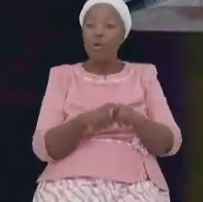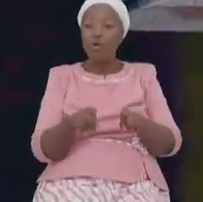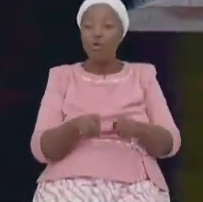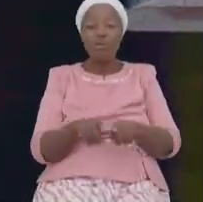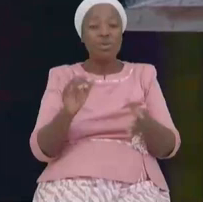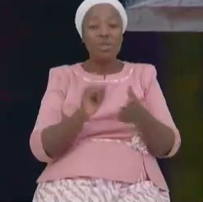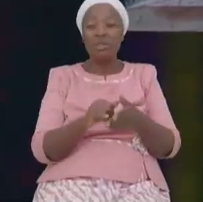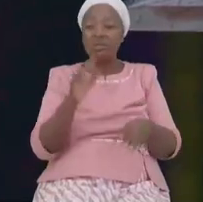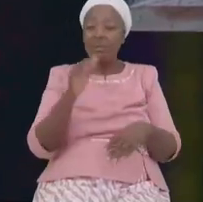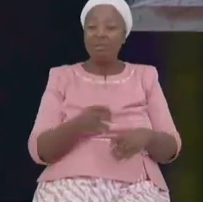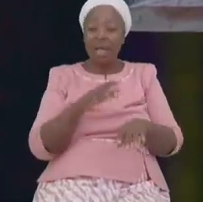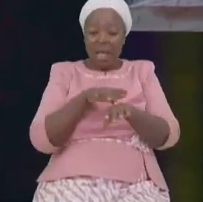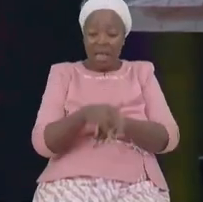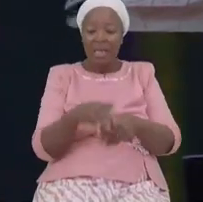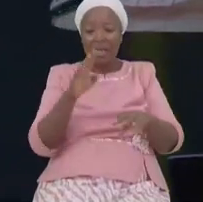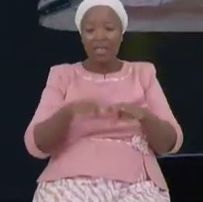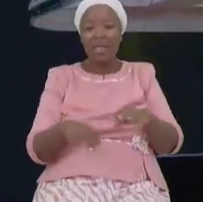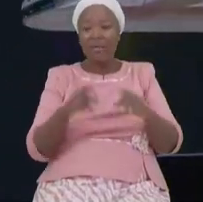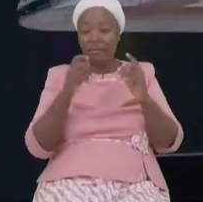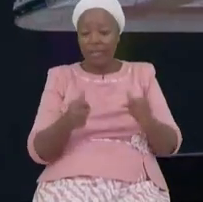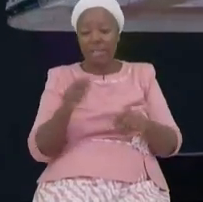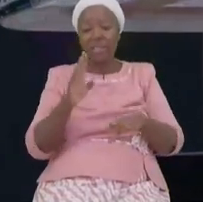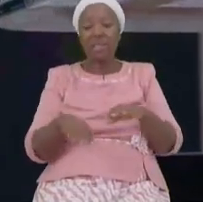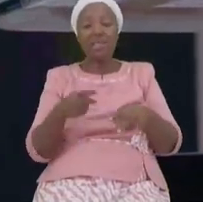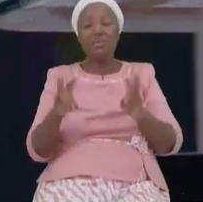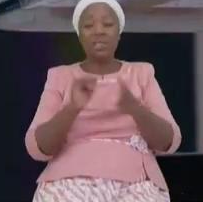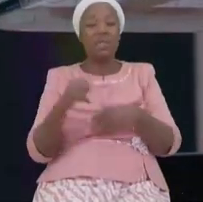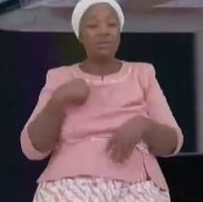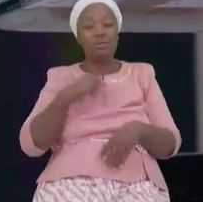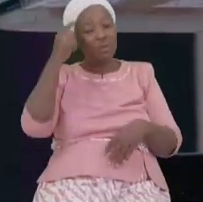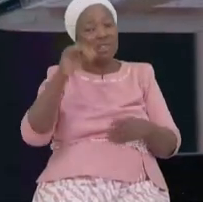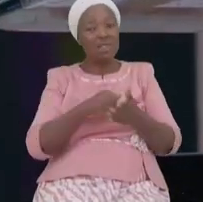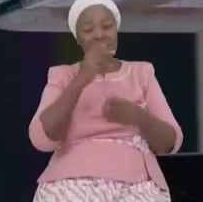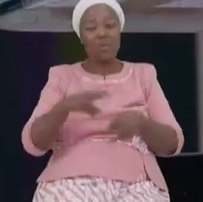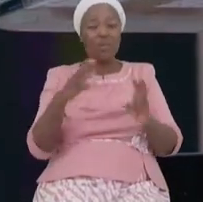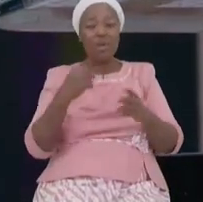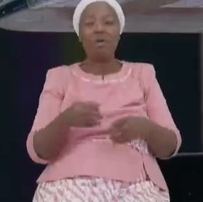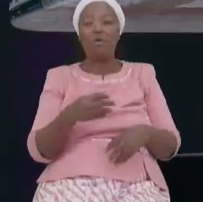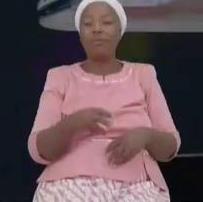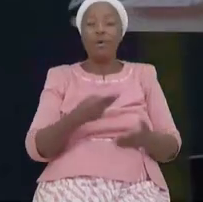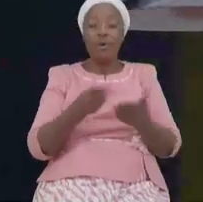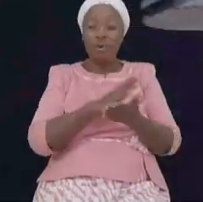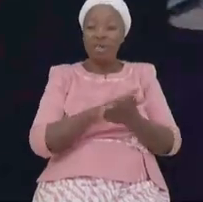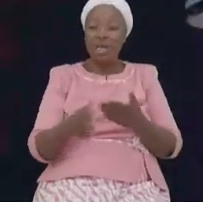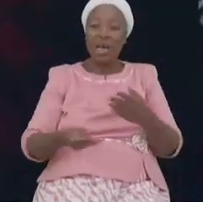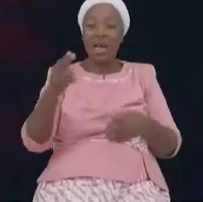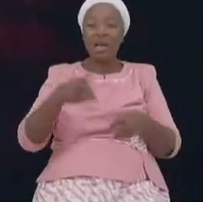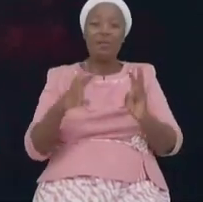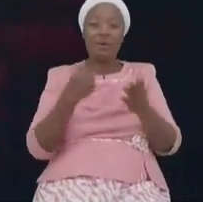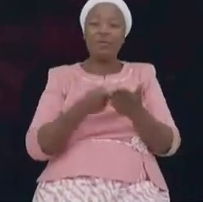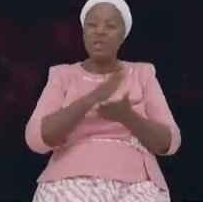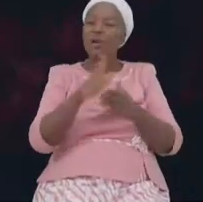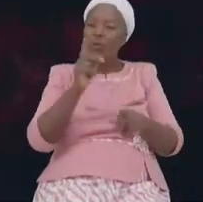prévu sur la voie, l'autoroute, c'est la voie de la sainteté. Qu'est-ce qui nous amène à réaliser ce que nous